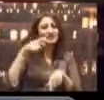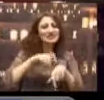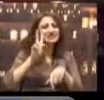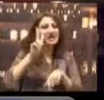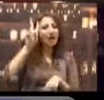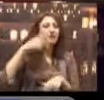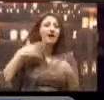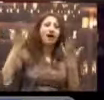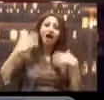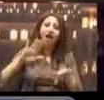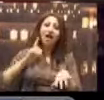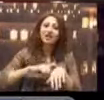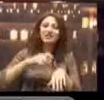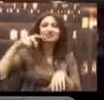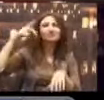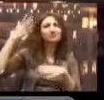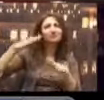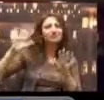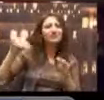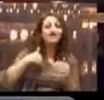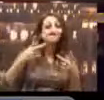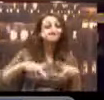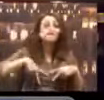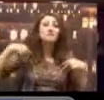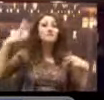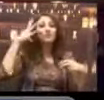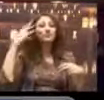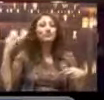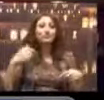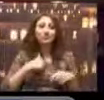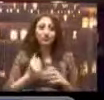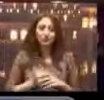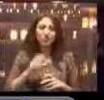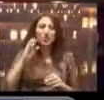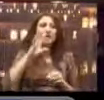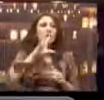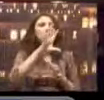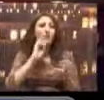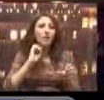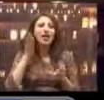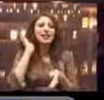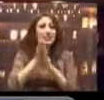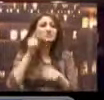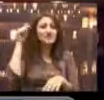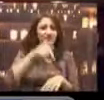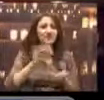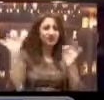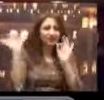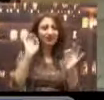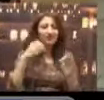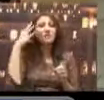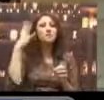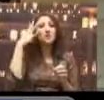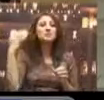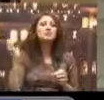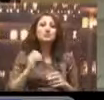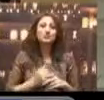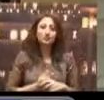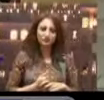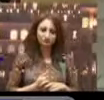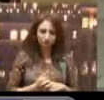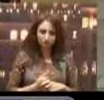من الاوردر، يعني لعبه لطيفه جدا. وكان حتى الاعلان نفسه بيبقى فيه شويه تمثيل كده على خفيف، فكان الموضوع لطيف جدا يعني.